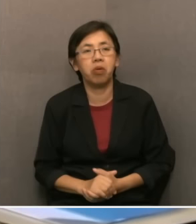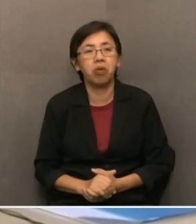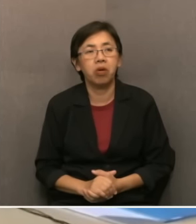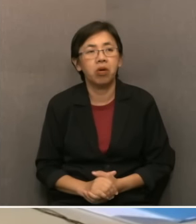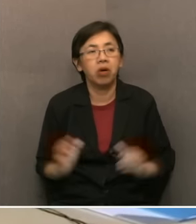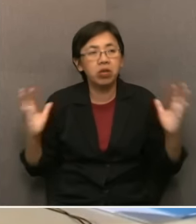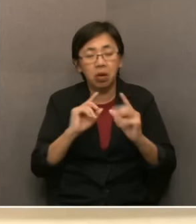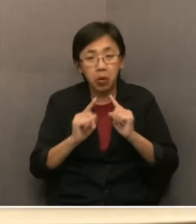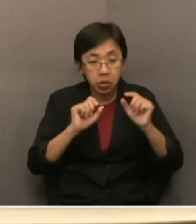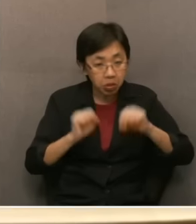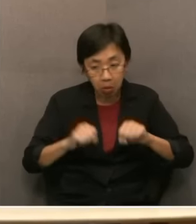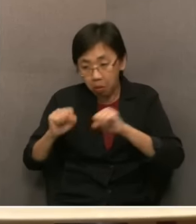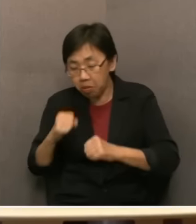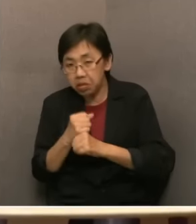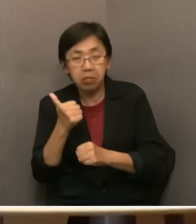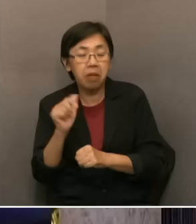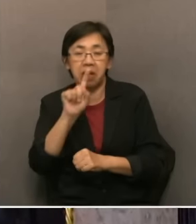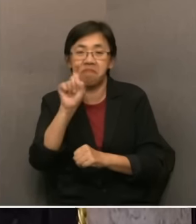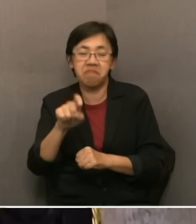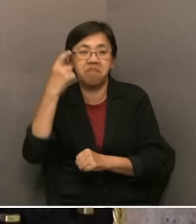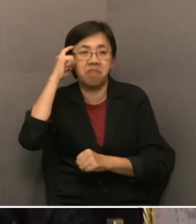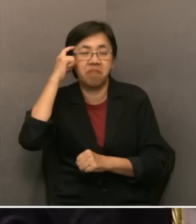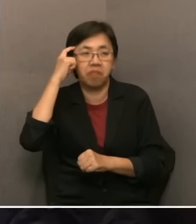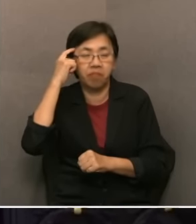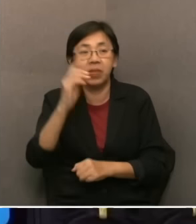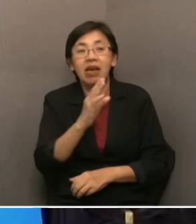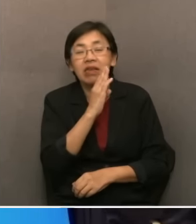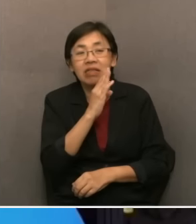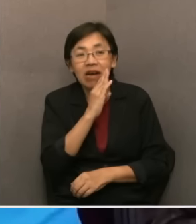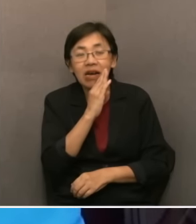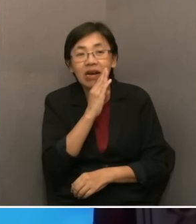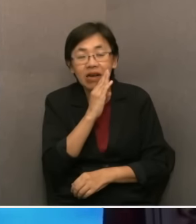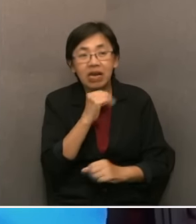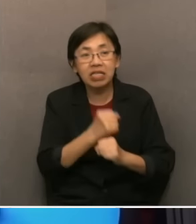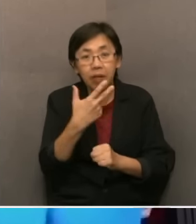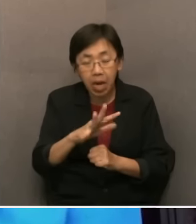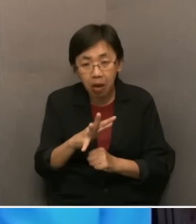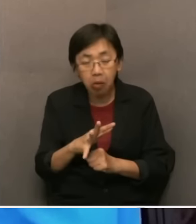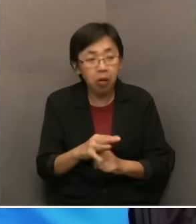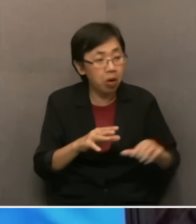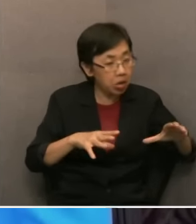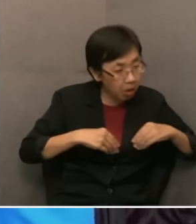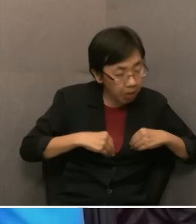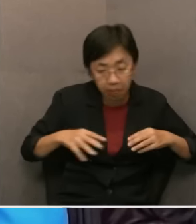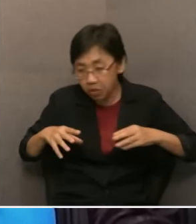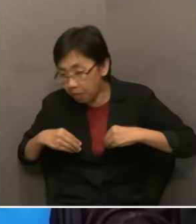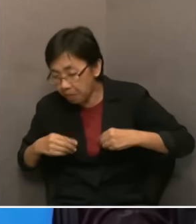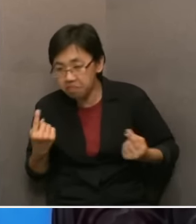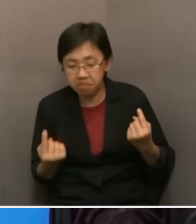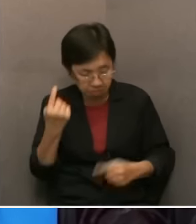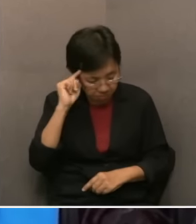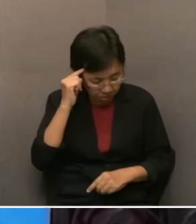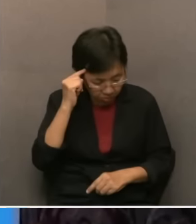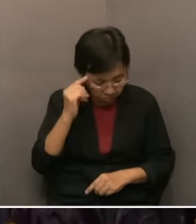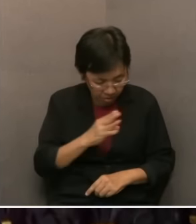ที่จะตกลงกันได้หรือเปล่าแล้วก็เอ่อจุดนั้นน่ะจะได้รับการยอมรับกันทั้งคู่มครับค่ะแล้วถ้าเกิดว่ายืดเยื้อเนี่ยอาจารย์